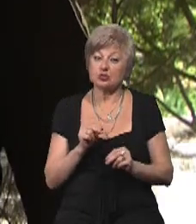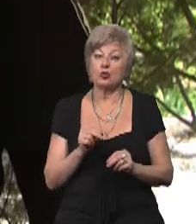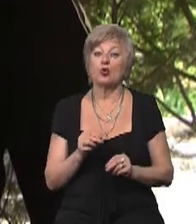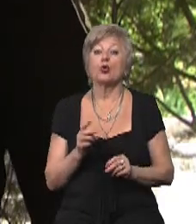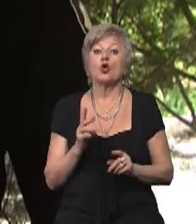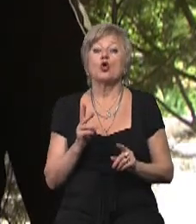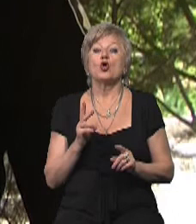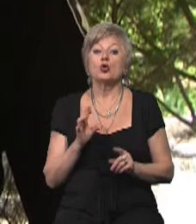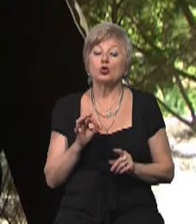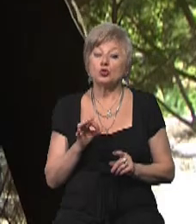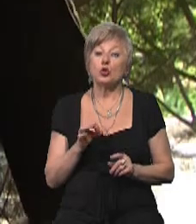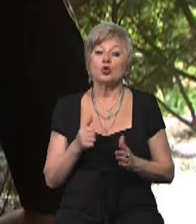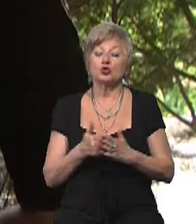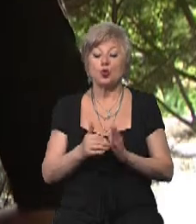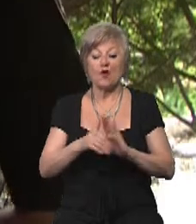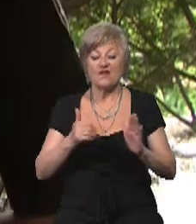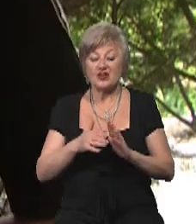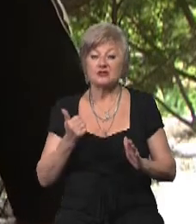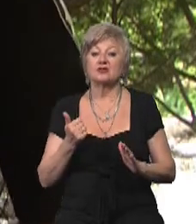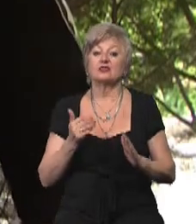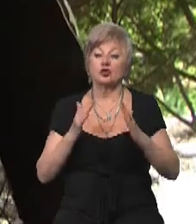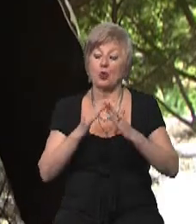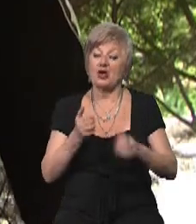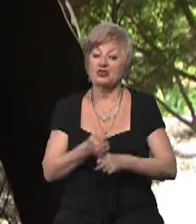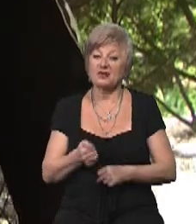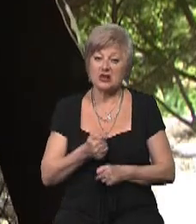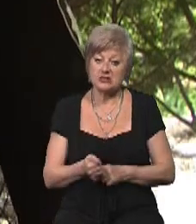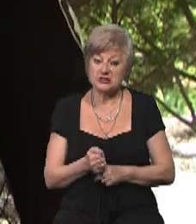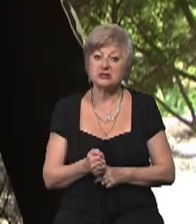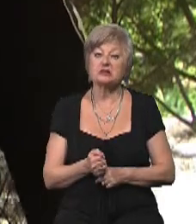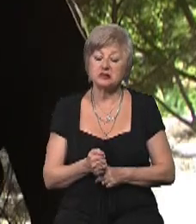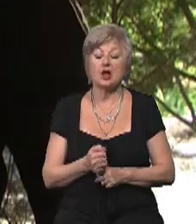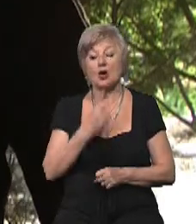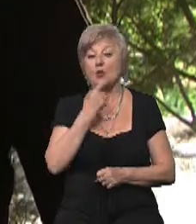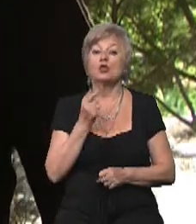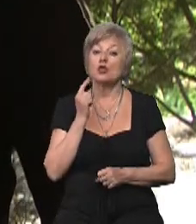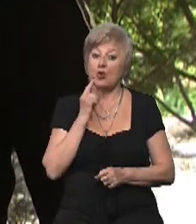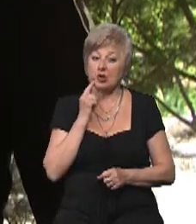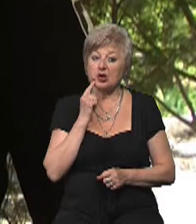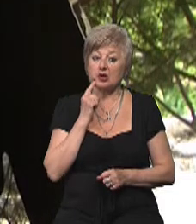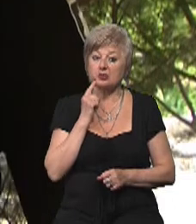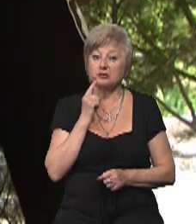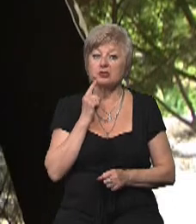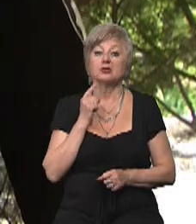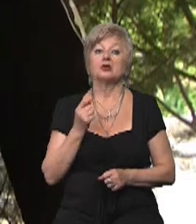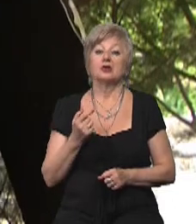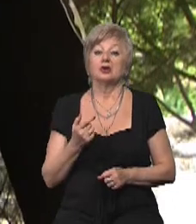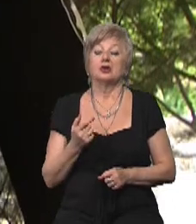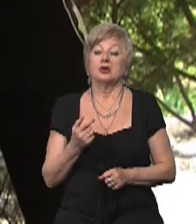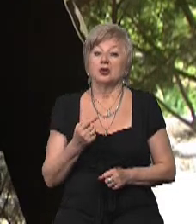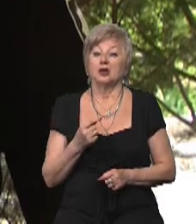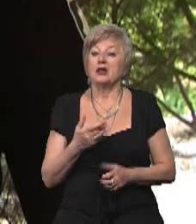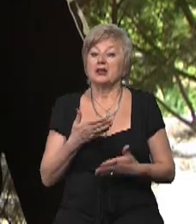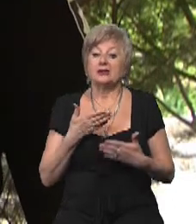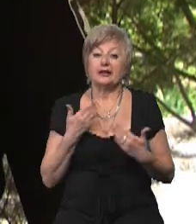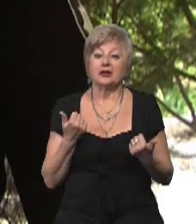в цілому щодо викликів про домашнє насилля, їх дуже багато у всіх екіпажей і